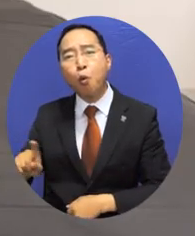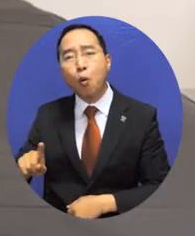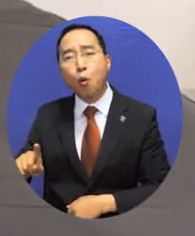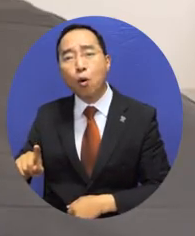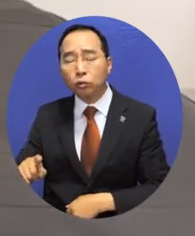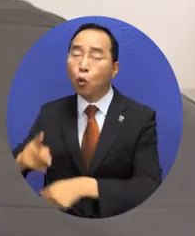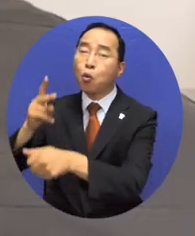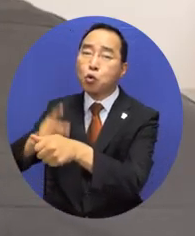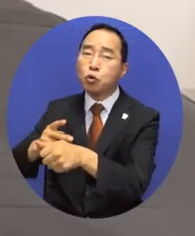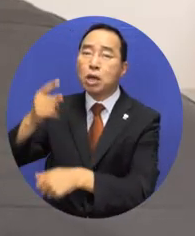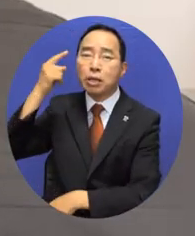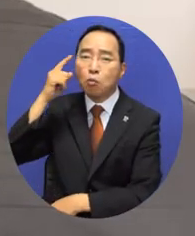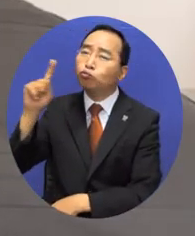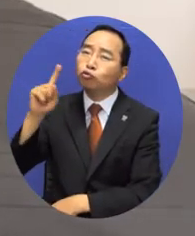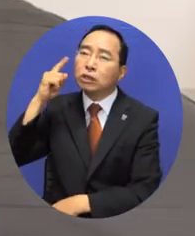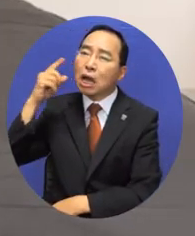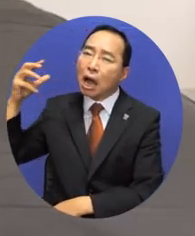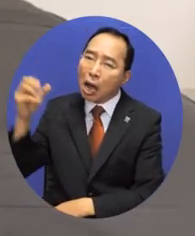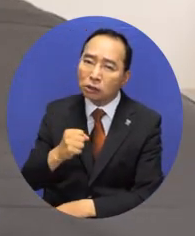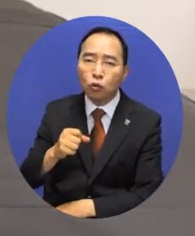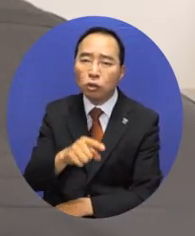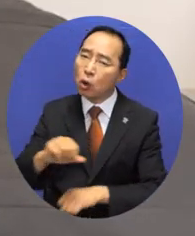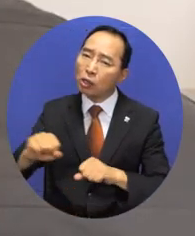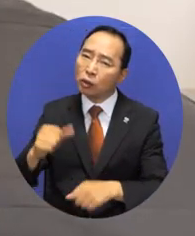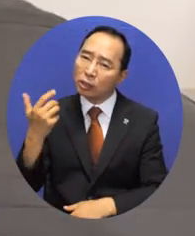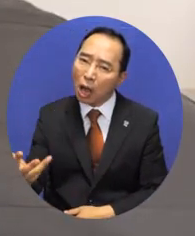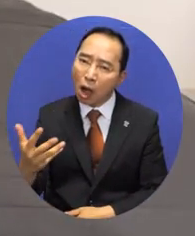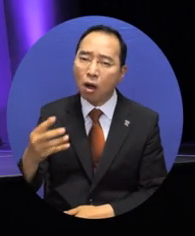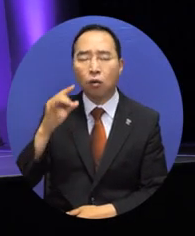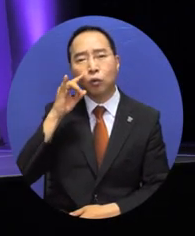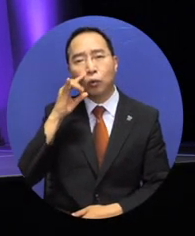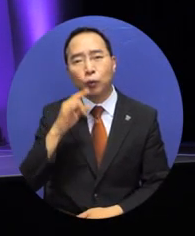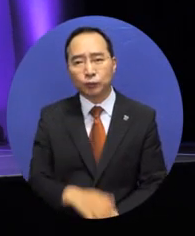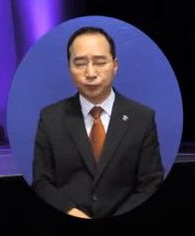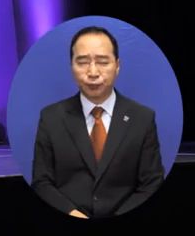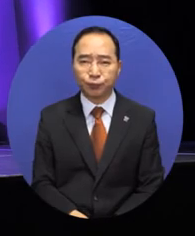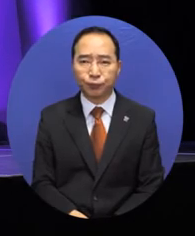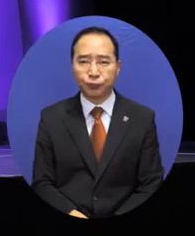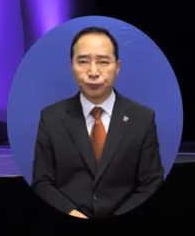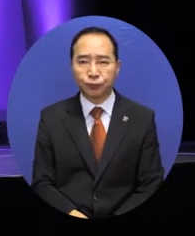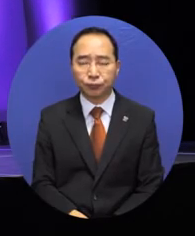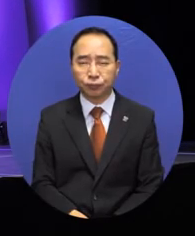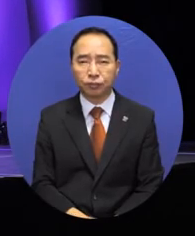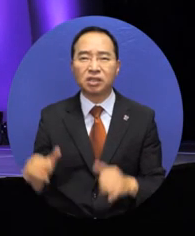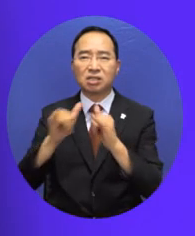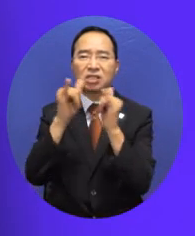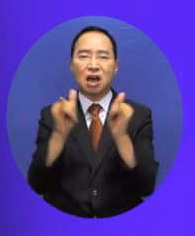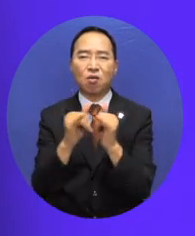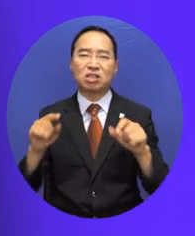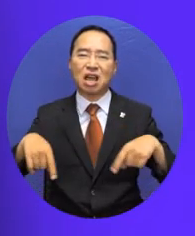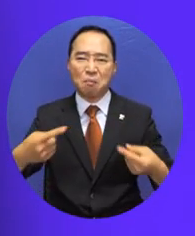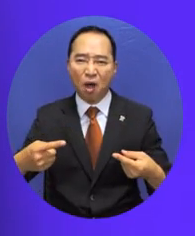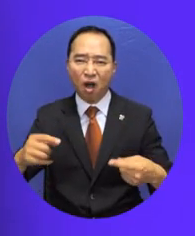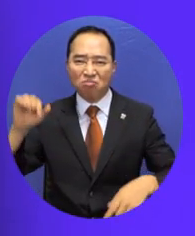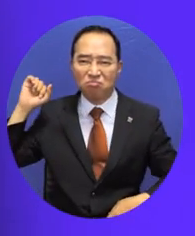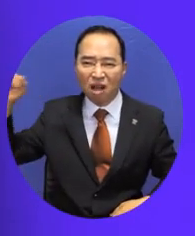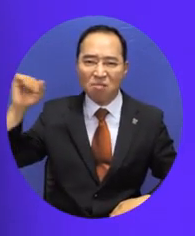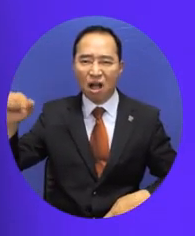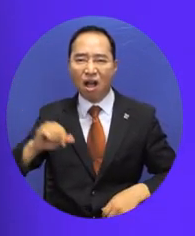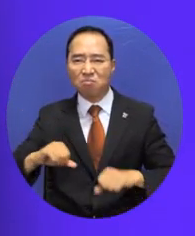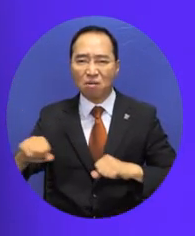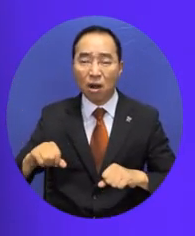어떤 신념을 가지고 하시는 것인지 궁금합니다. 네, 사회 참여에 대한 교수님의 생각이 저도